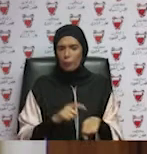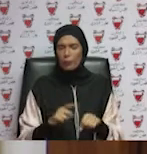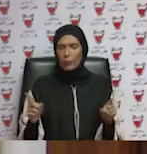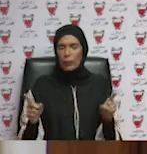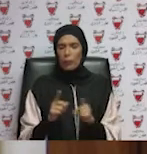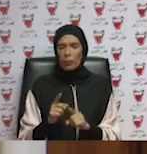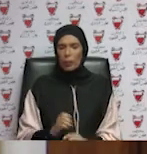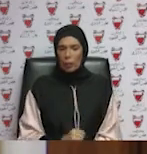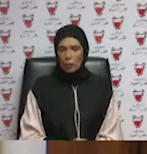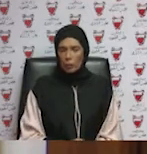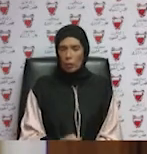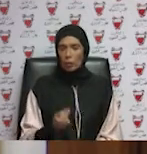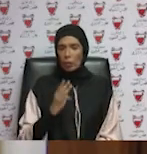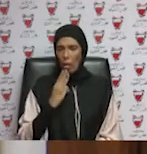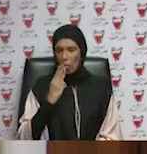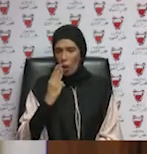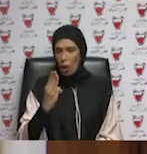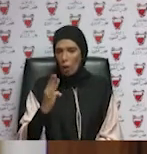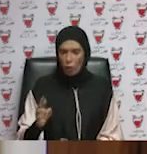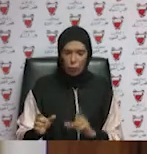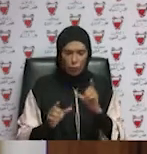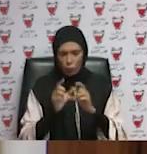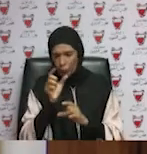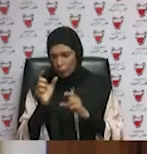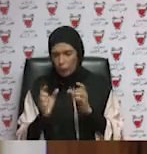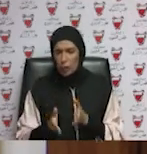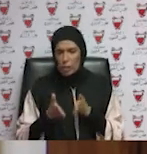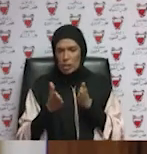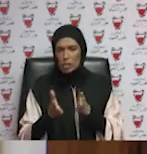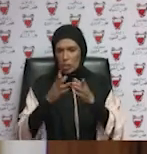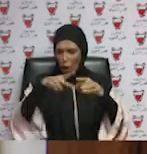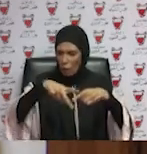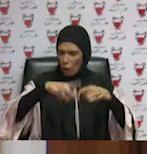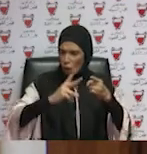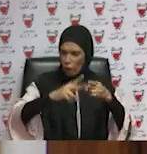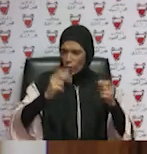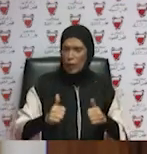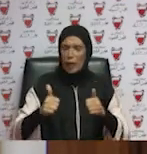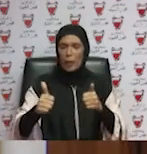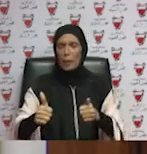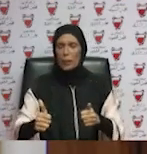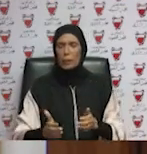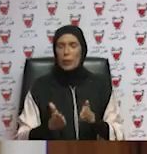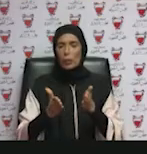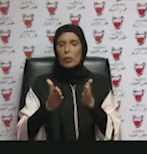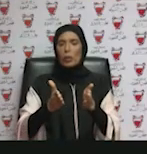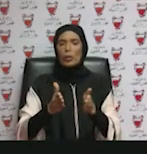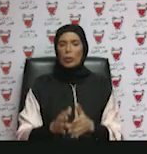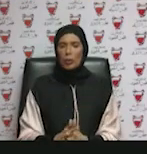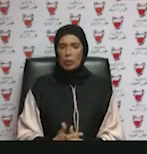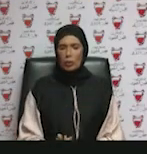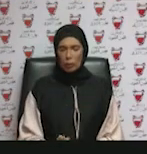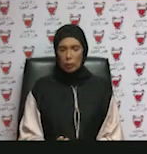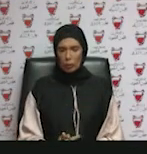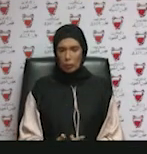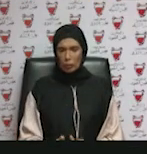أن نقوم بثلاث فحوصات للسفينة وحسن أدائها وباقي الرخص المرتبطة بها،